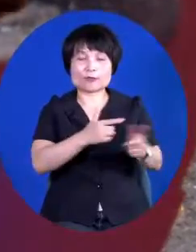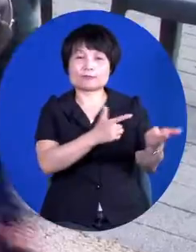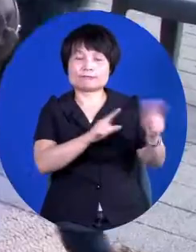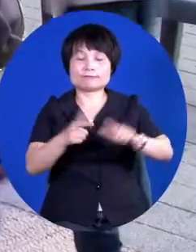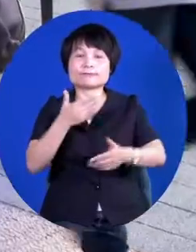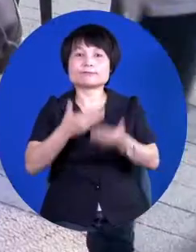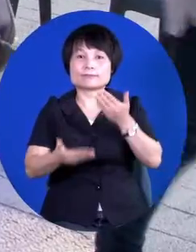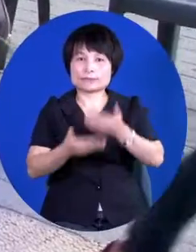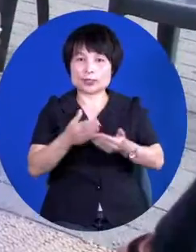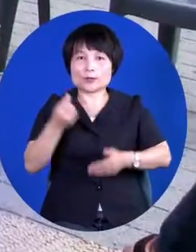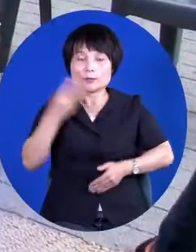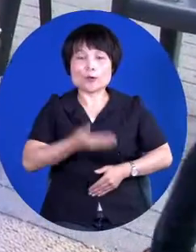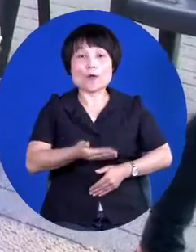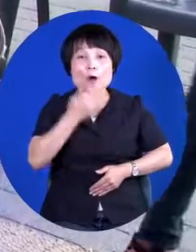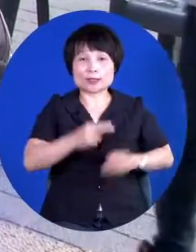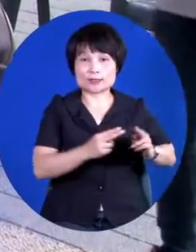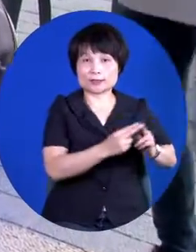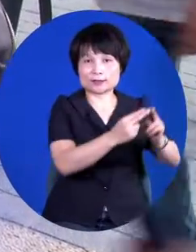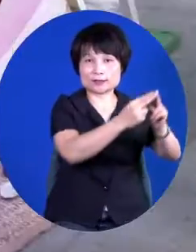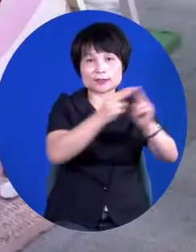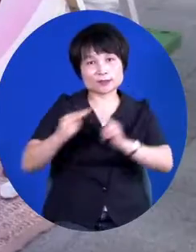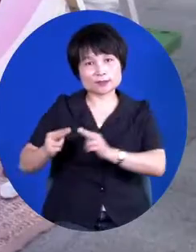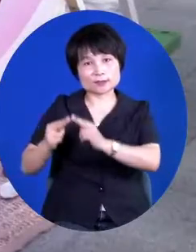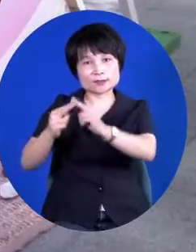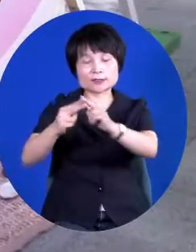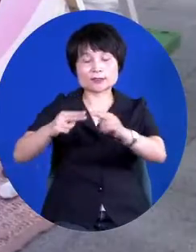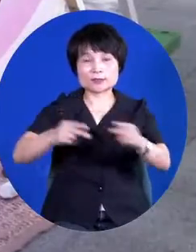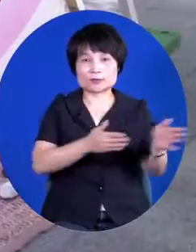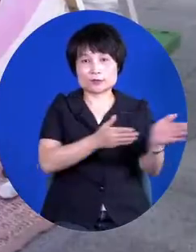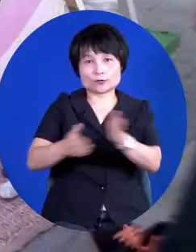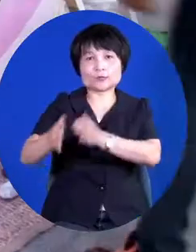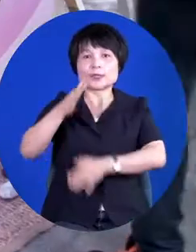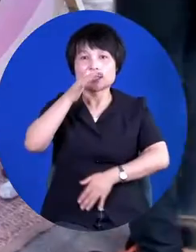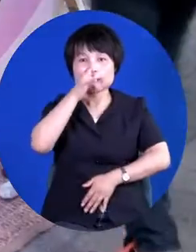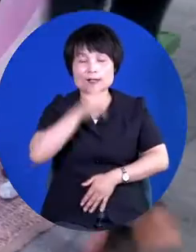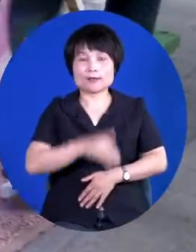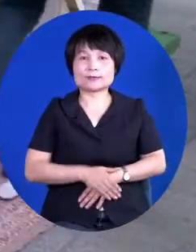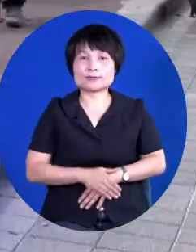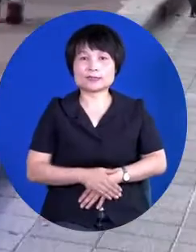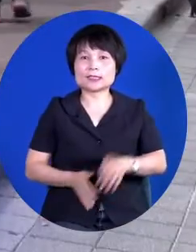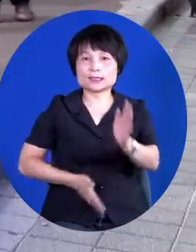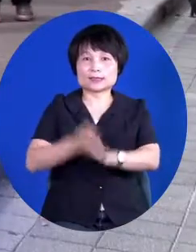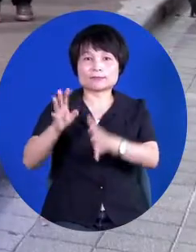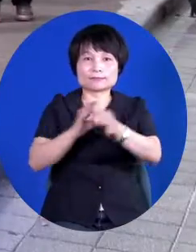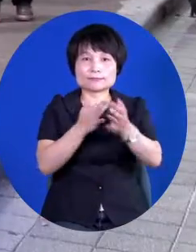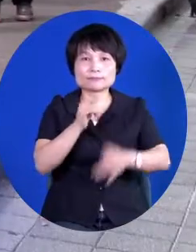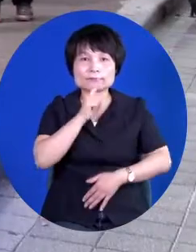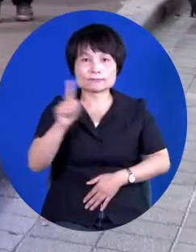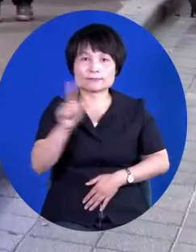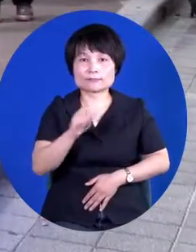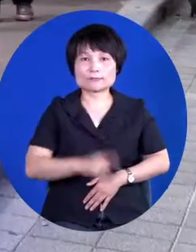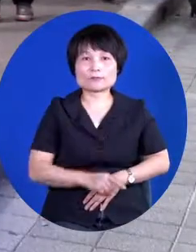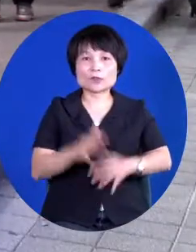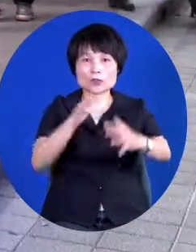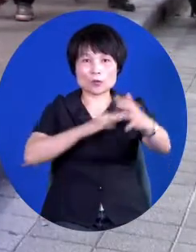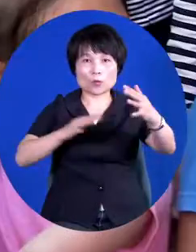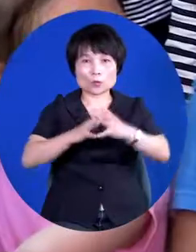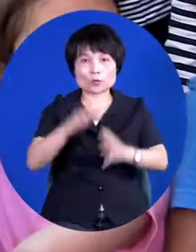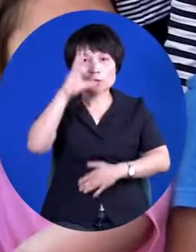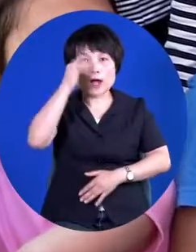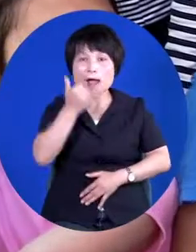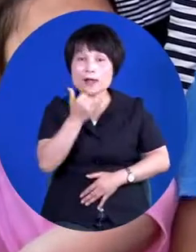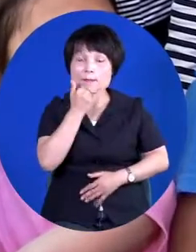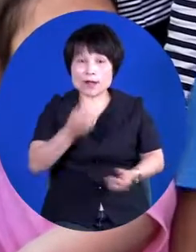프로그램과 먹거리 부스를 운영해 많은 관광객들에게 큰 호응을 얻고 있는데요. 시 관계자는 공주 알밤 축제를